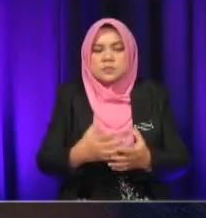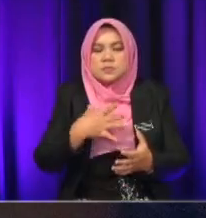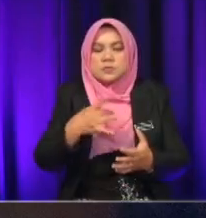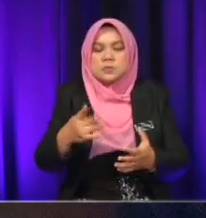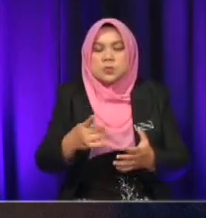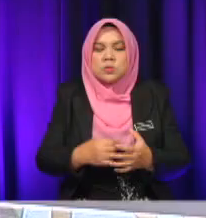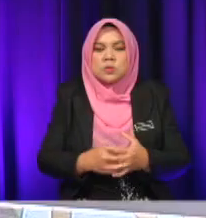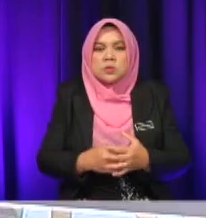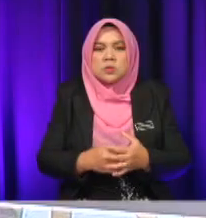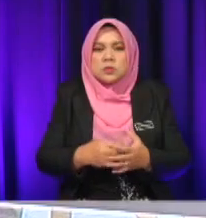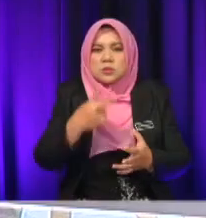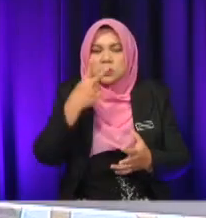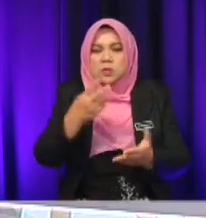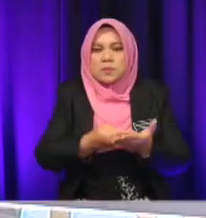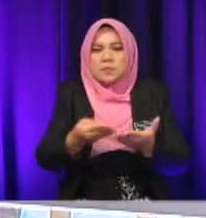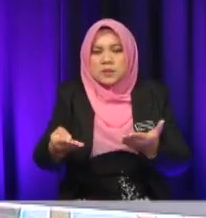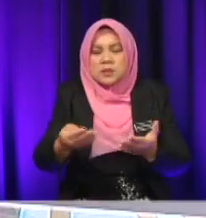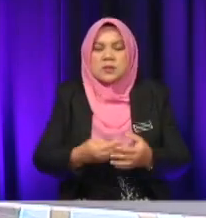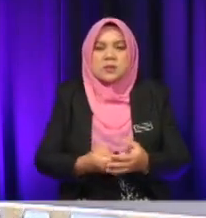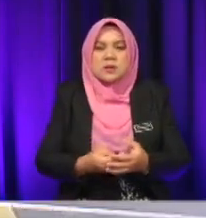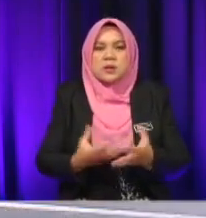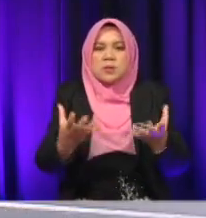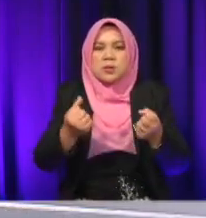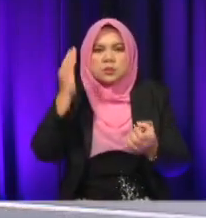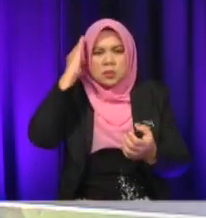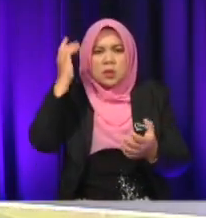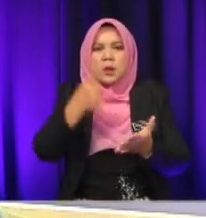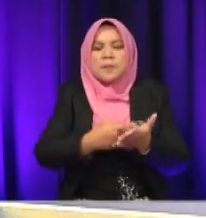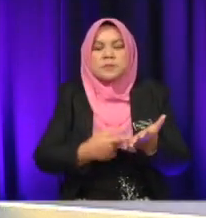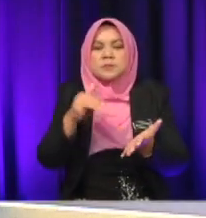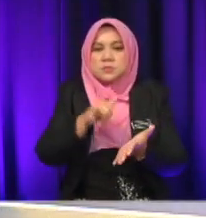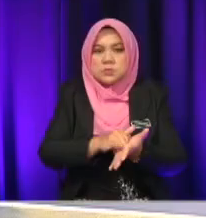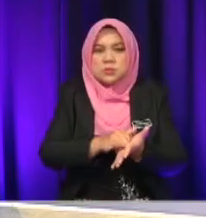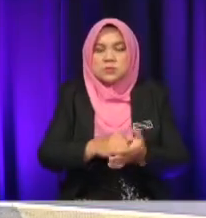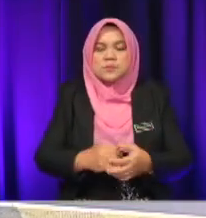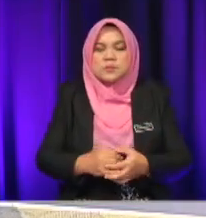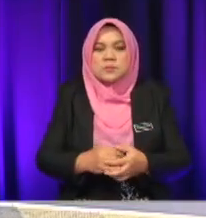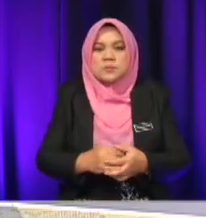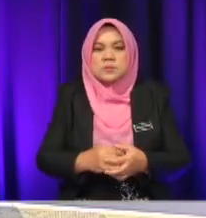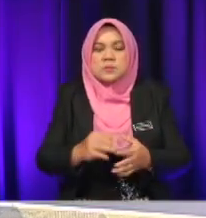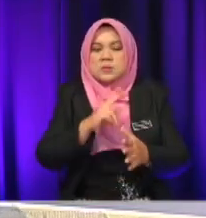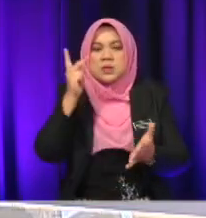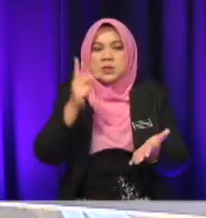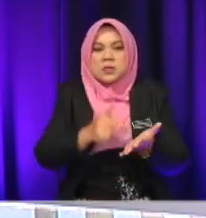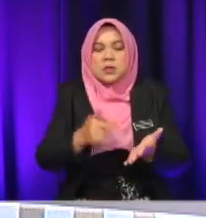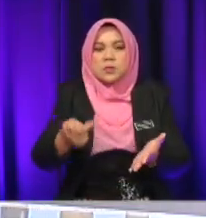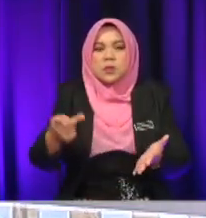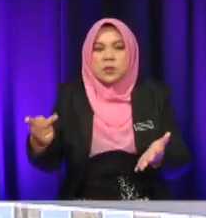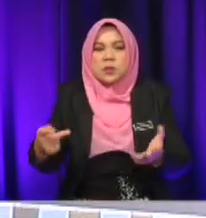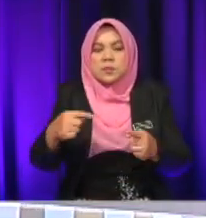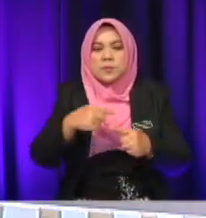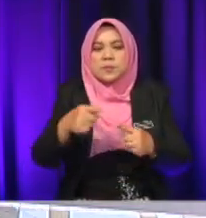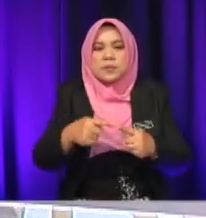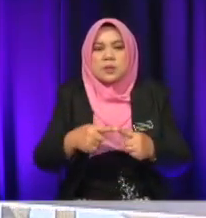saya tertarik untuk membeli kadang-kadang ataupun untuk mengetahui lebih lanjut mengenai produk tersebut. Sebab kadang-kadang kita tak kenal produknya. Bila mereka